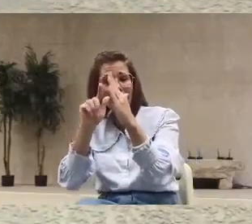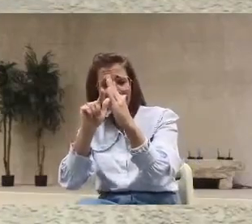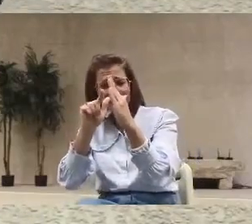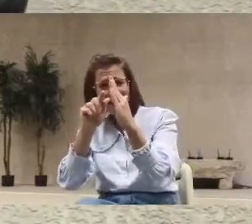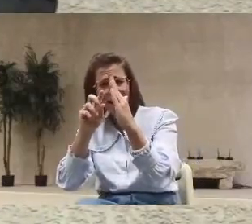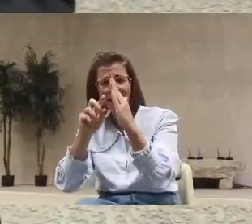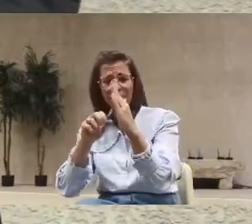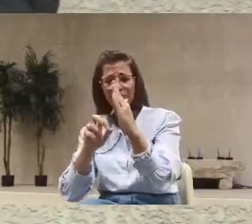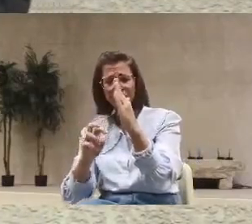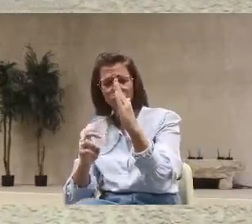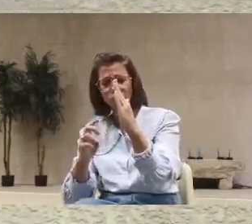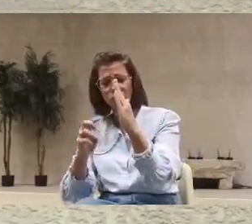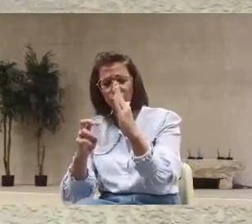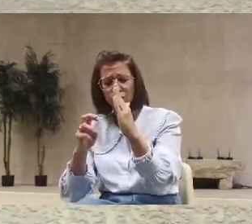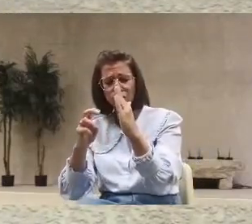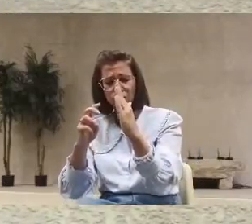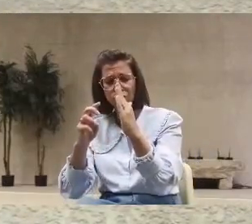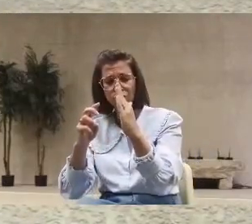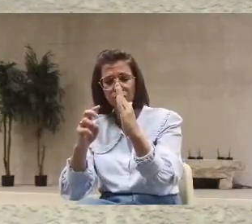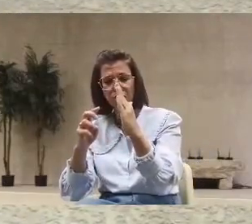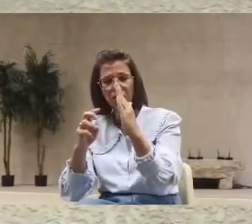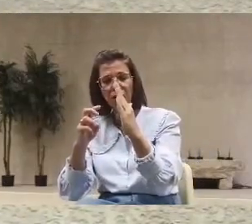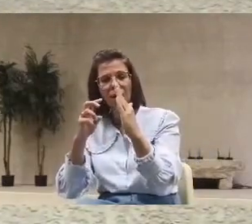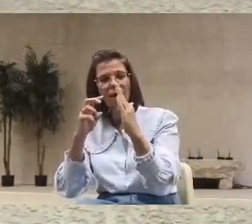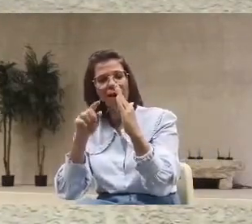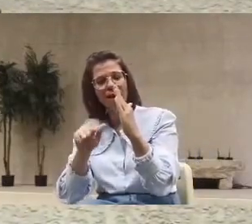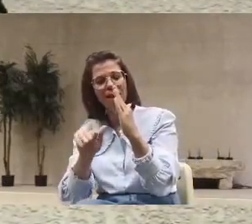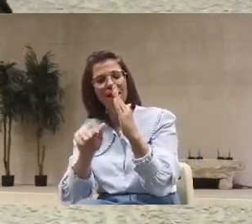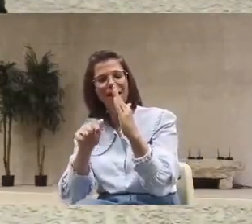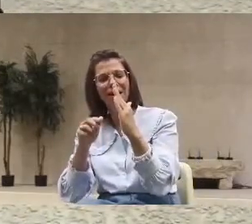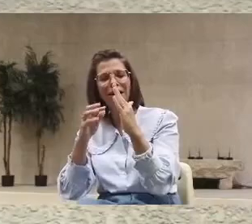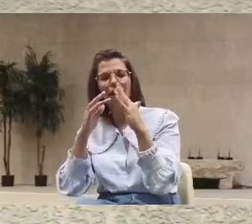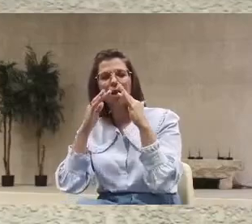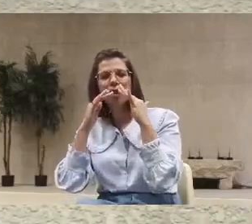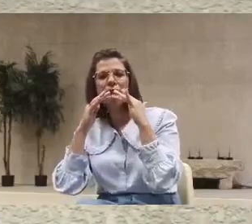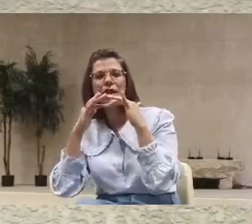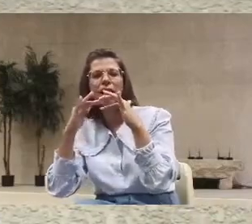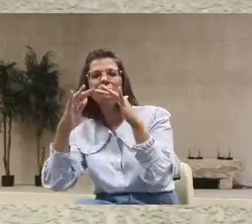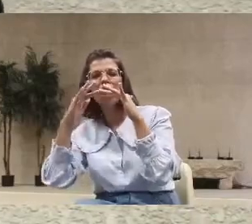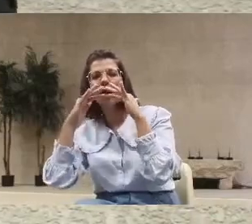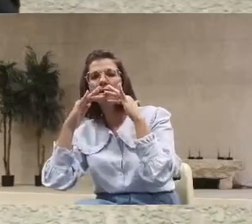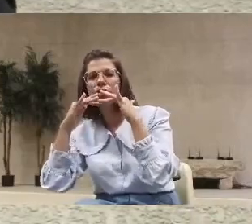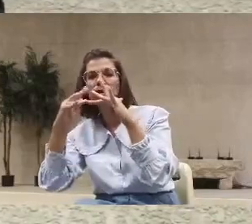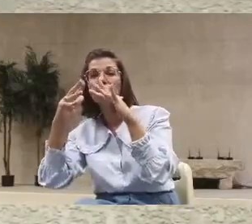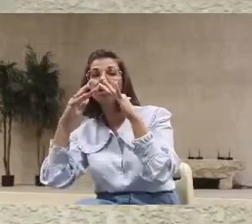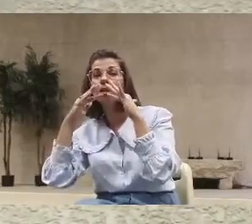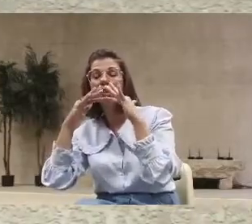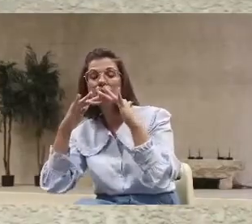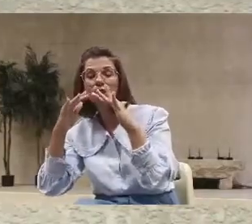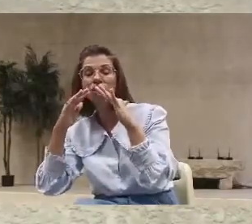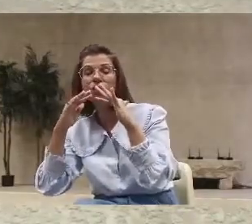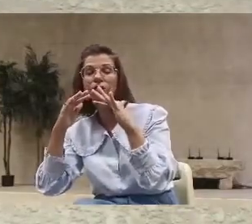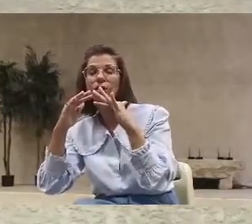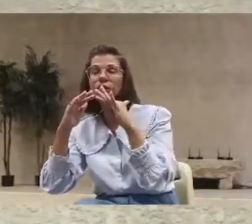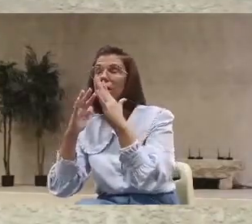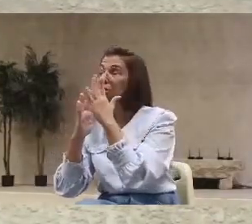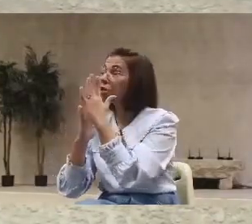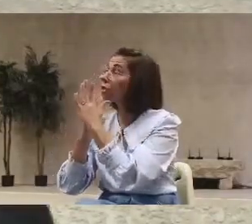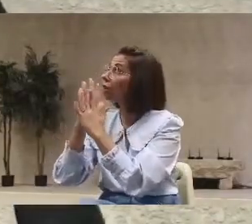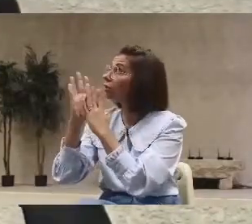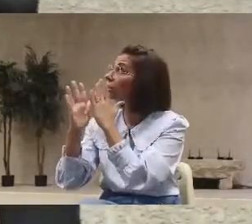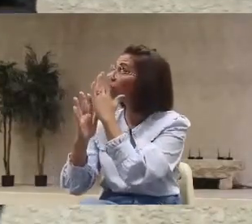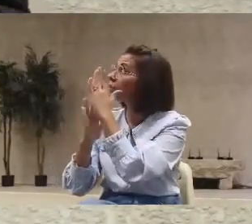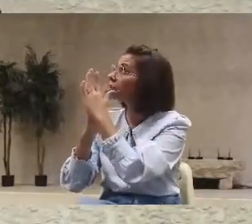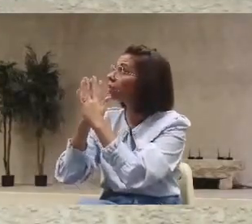Alléluia elle a commencé à chanter quel ami fidèle et tendre nous avons en Jésus Christ le soldat dit